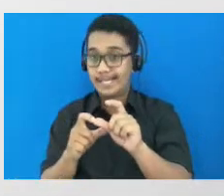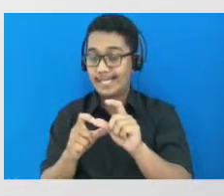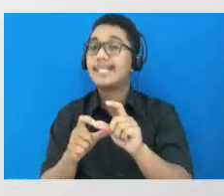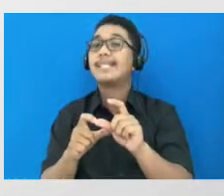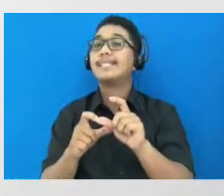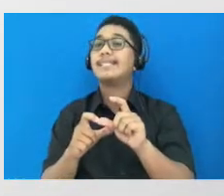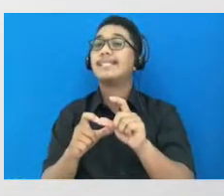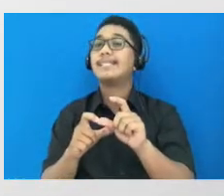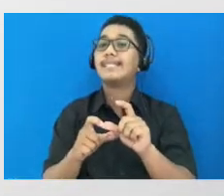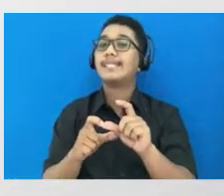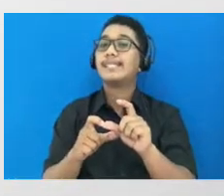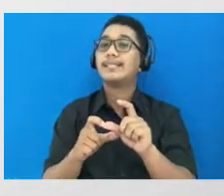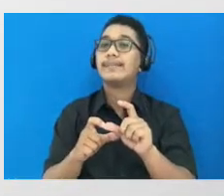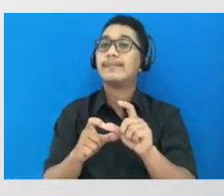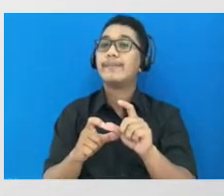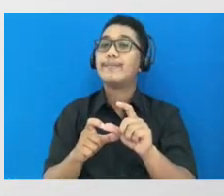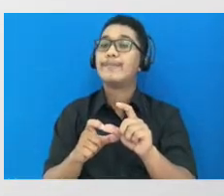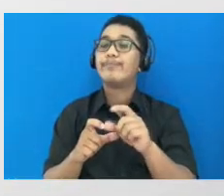cookies itu bisa